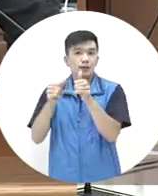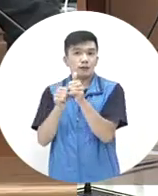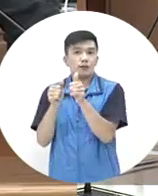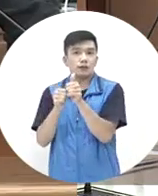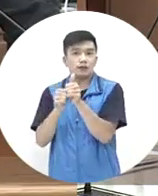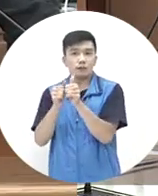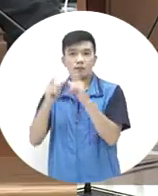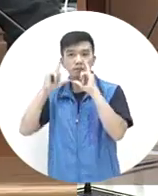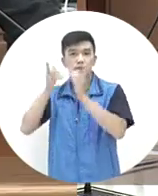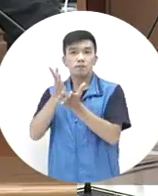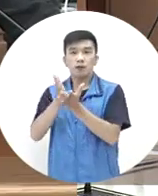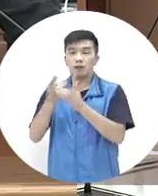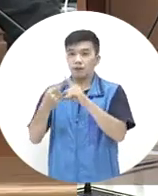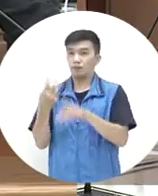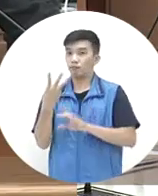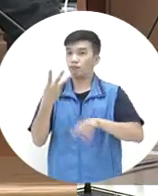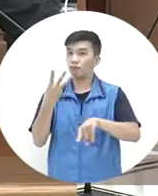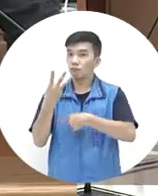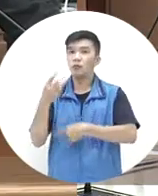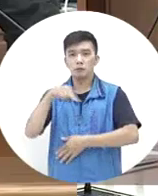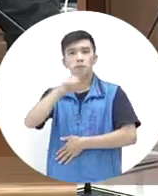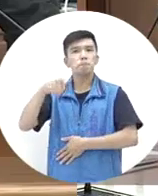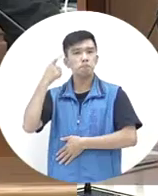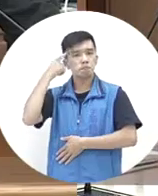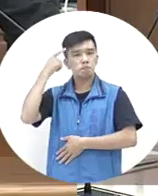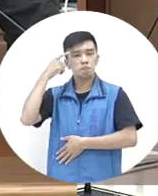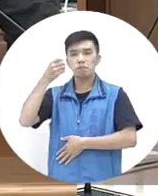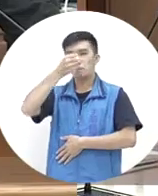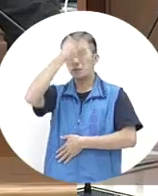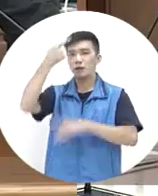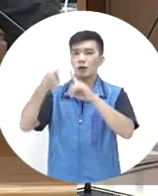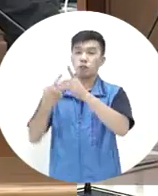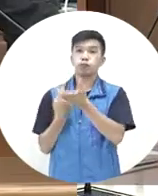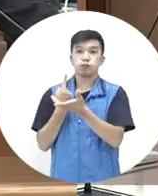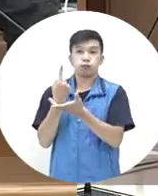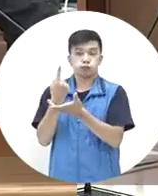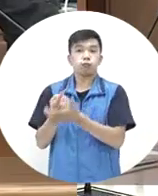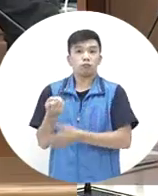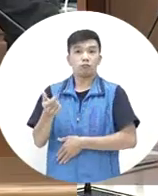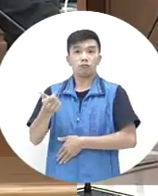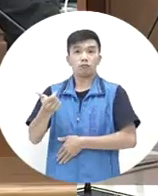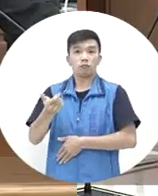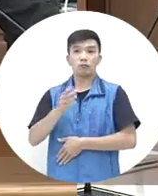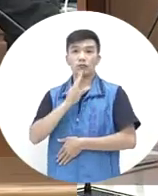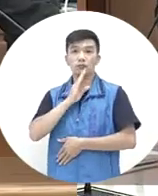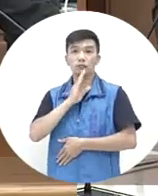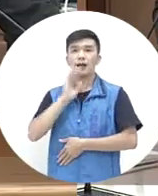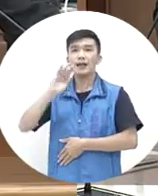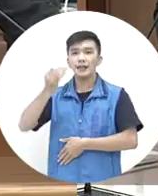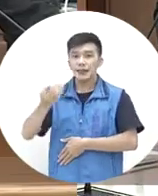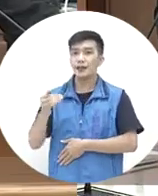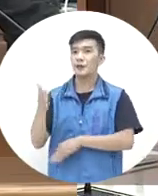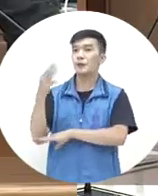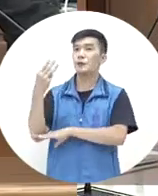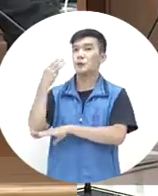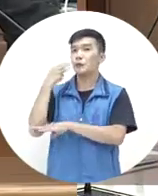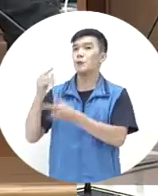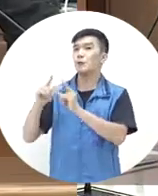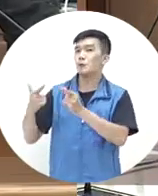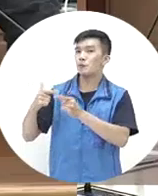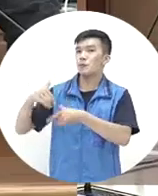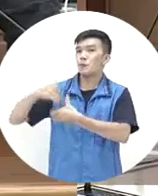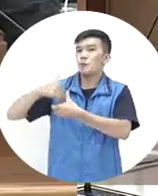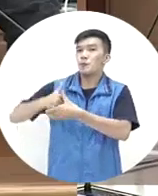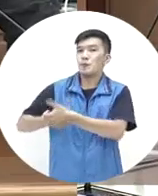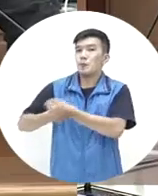非常赞同年轻人投入公共事务领域。但是呢，千万不要沦于选战的布局或政治酬